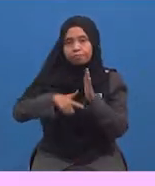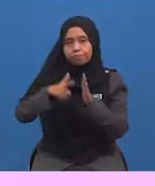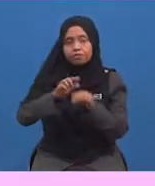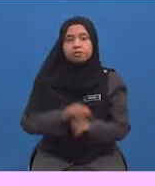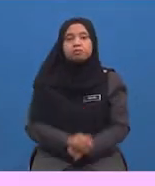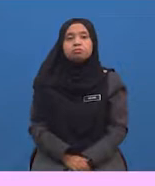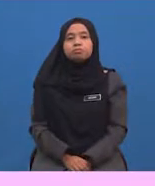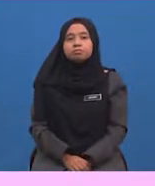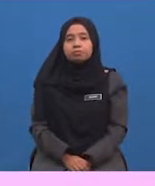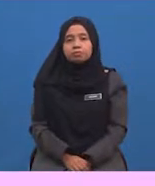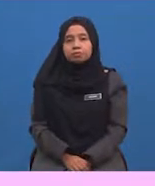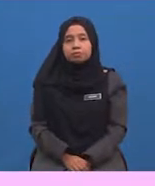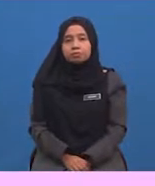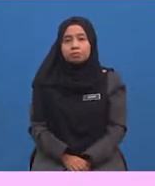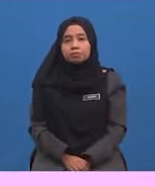silinder.